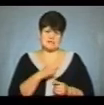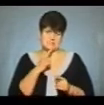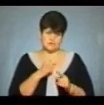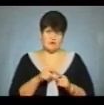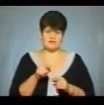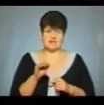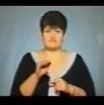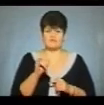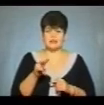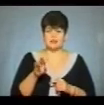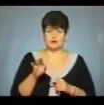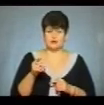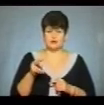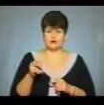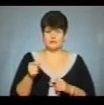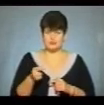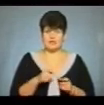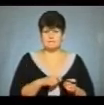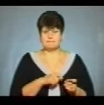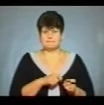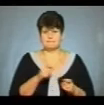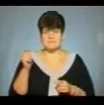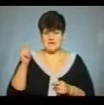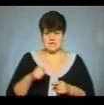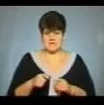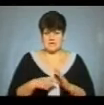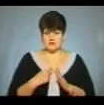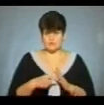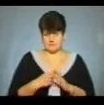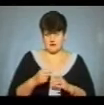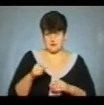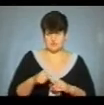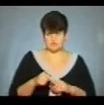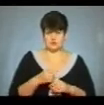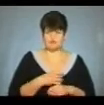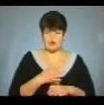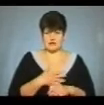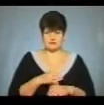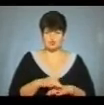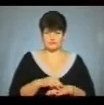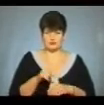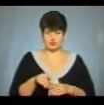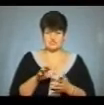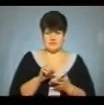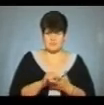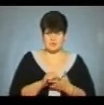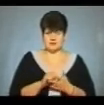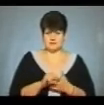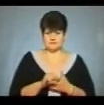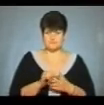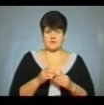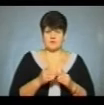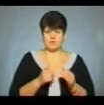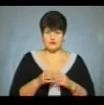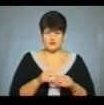є філологом, який переїхала з Донбаса, вона з пораненим чоловіком, і вона тут займається по першій професії,